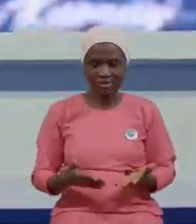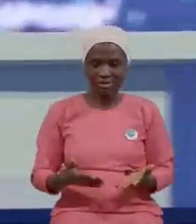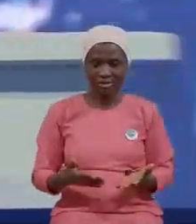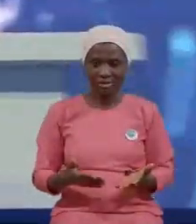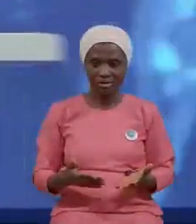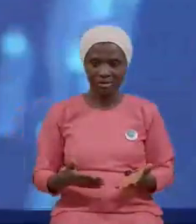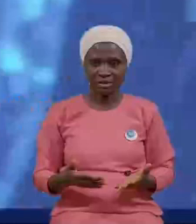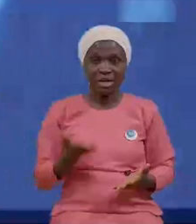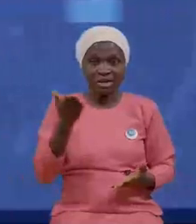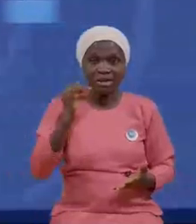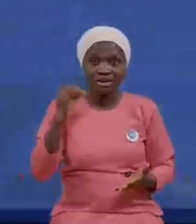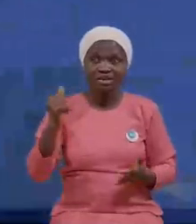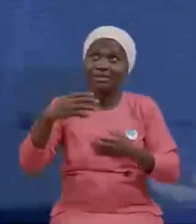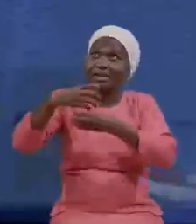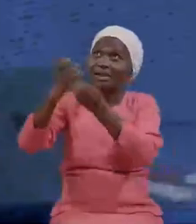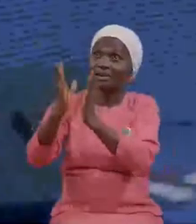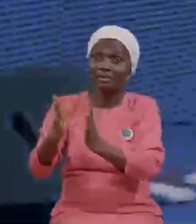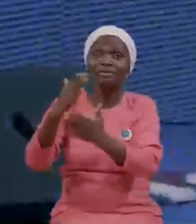Il y a un créateur au ciel.